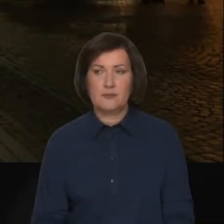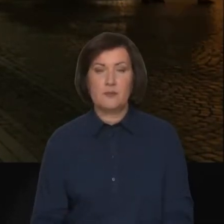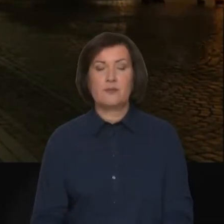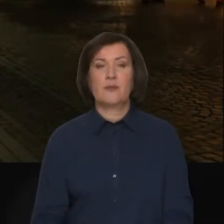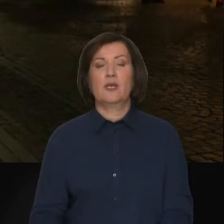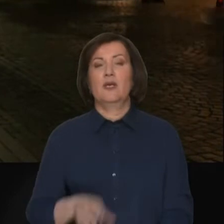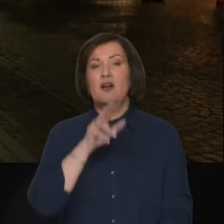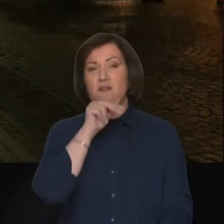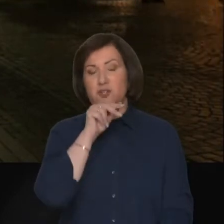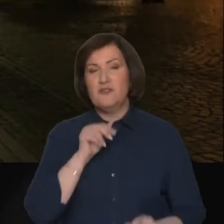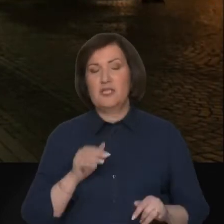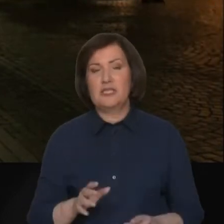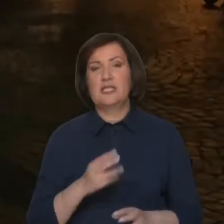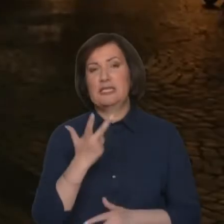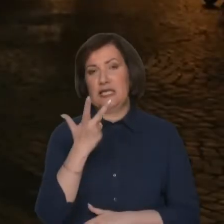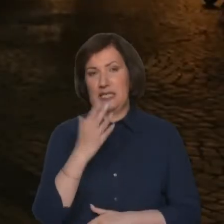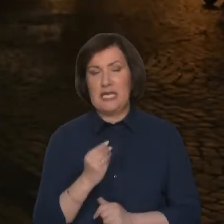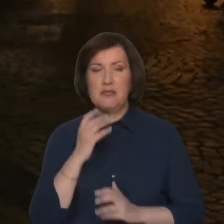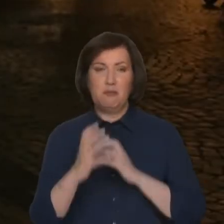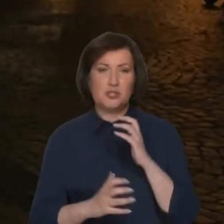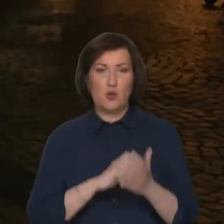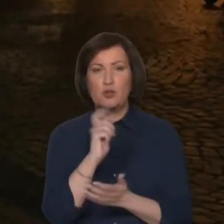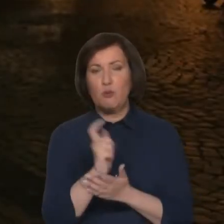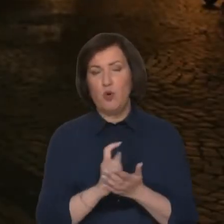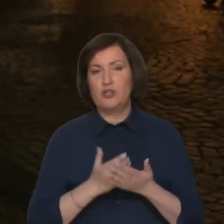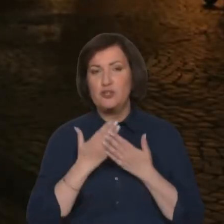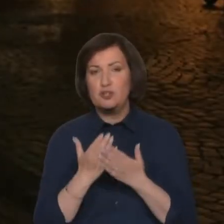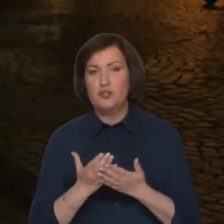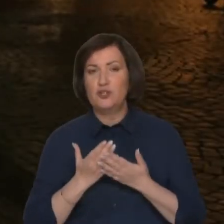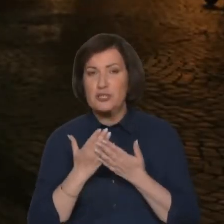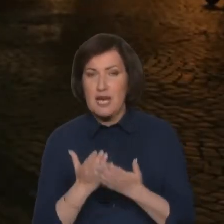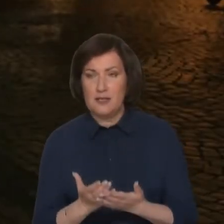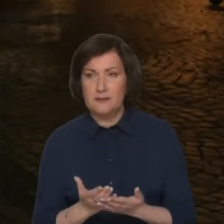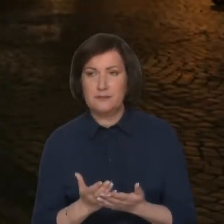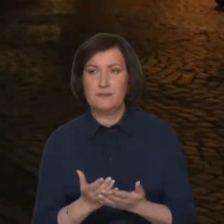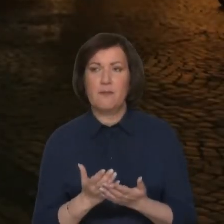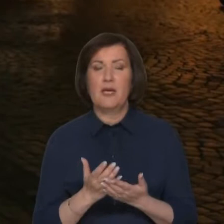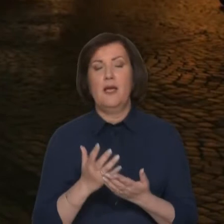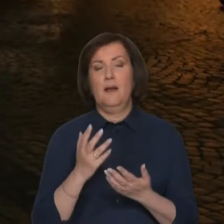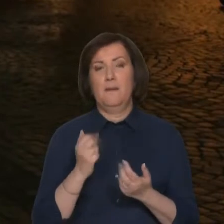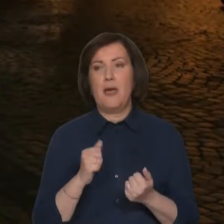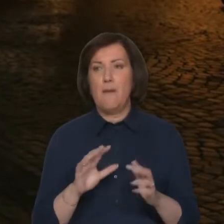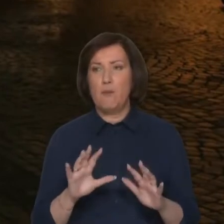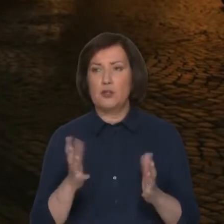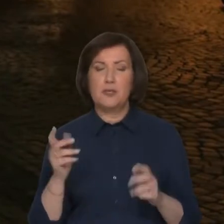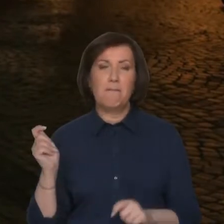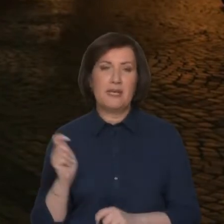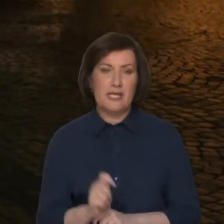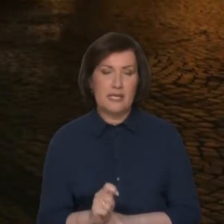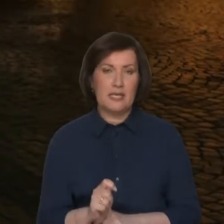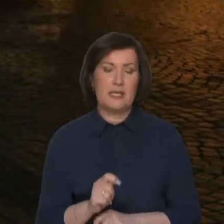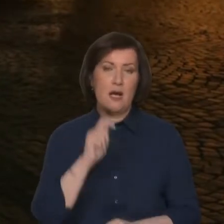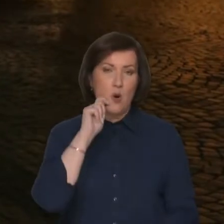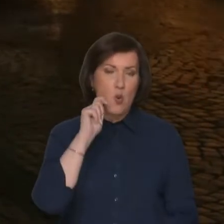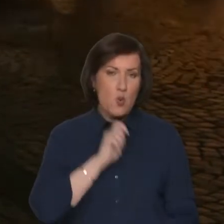У Чернівцях відбулися триденні міжнародні поетичні читання «Меридіан Черновіць». На подію приїхали